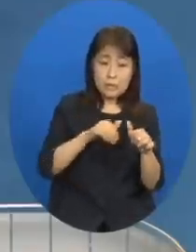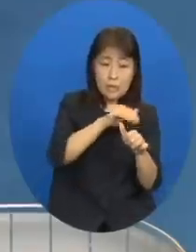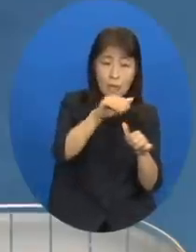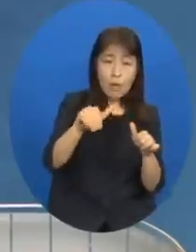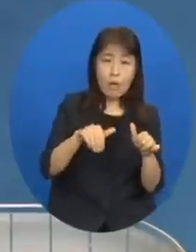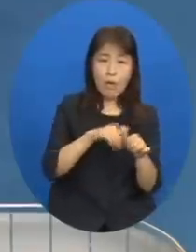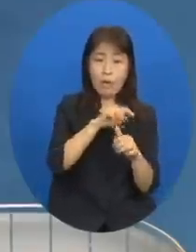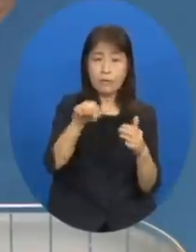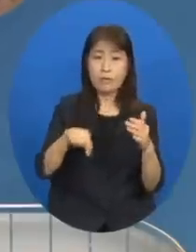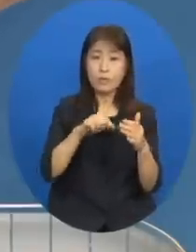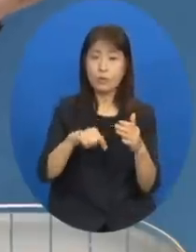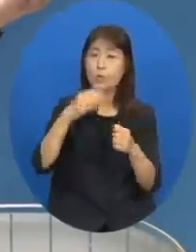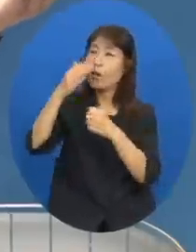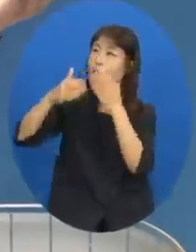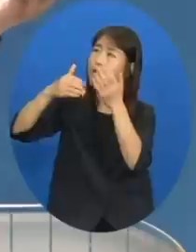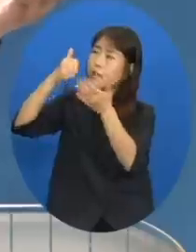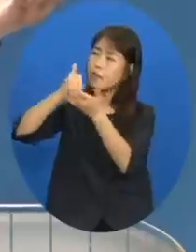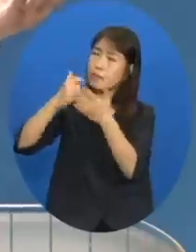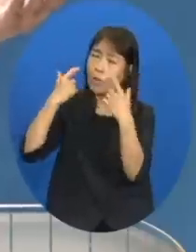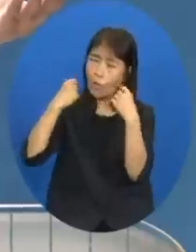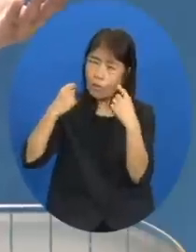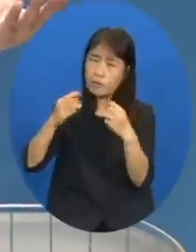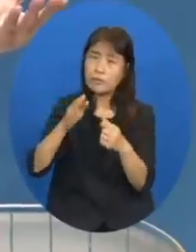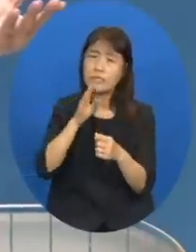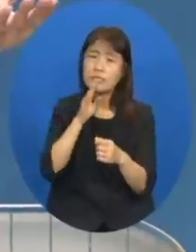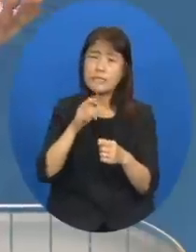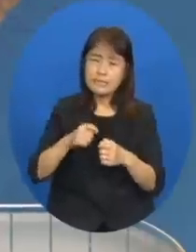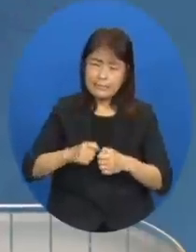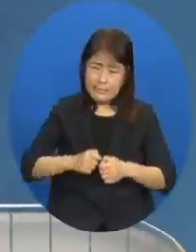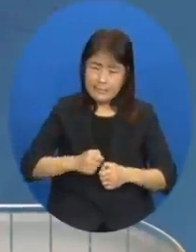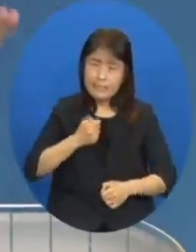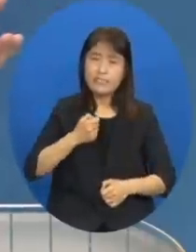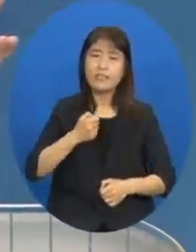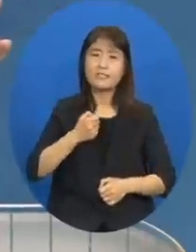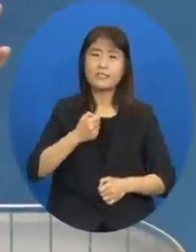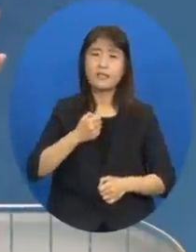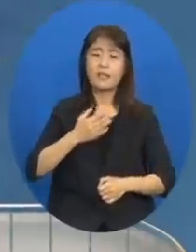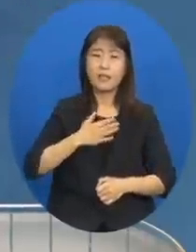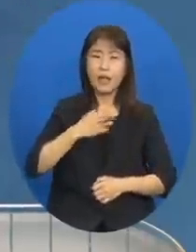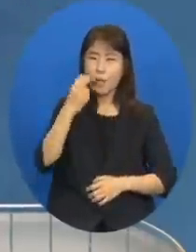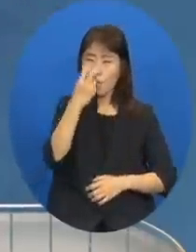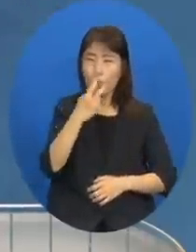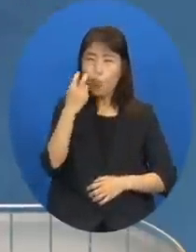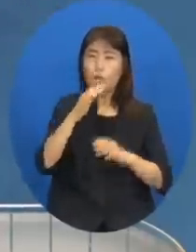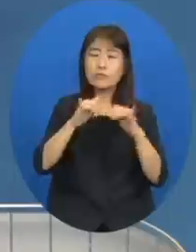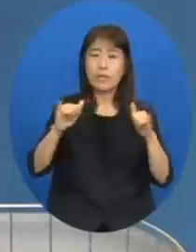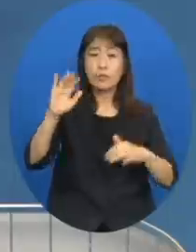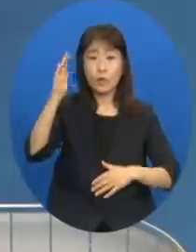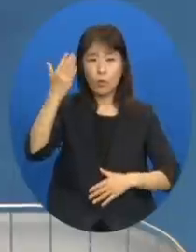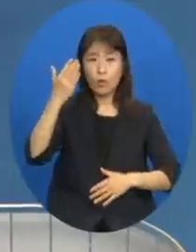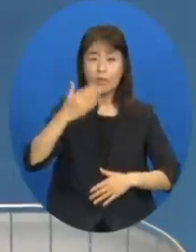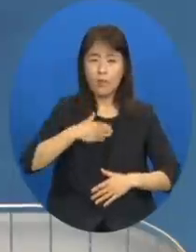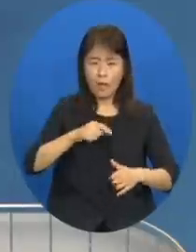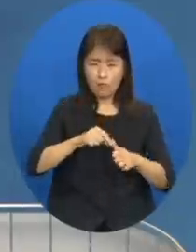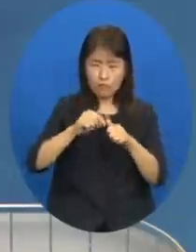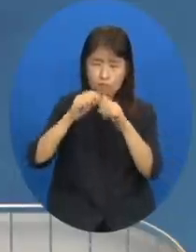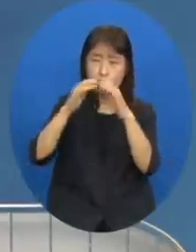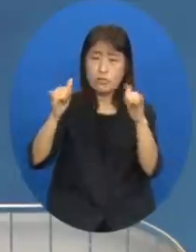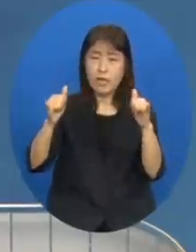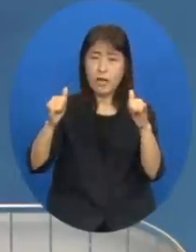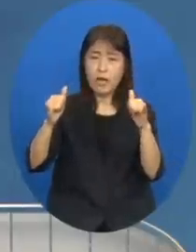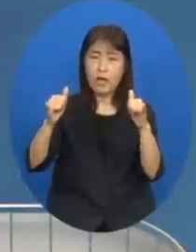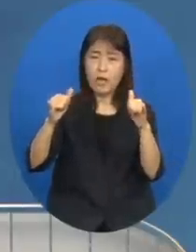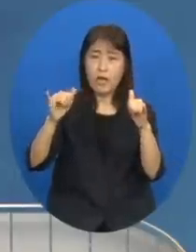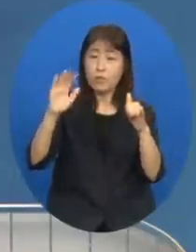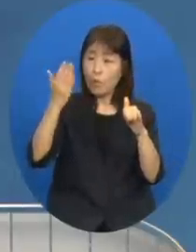우리가 하나님께 하나님은 여전히 진실하시다 하나님은 나의 보호자이다 나의 구원자이시다 이렇게